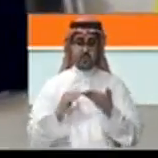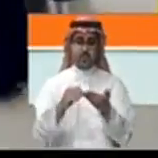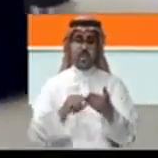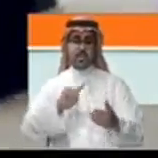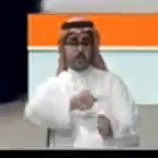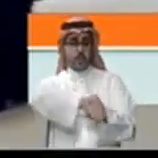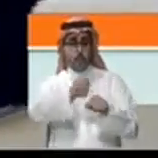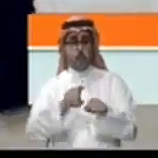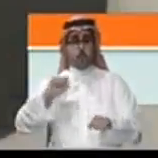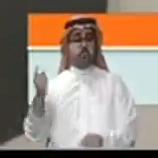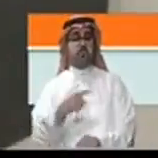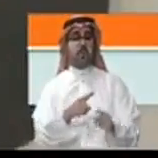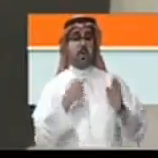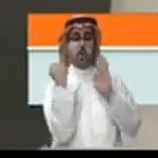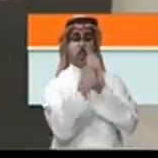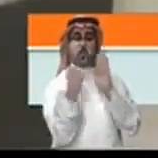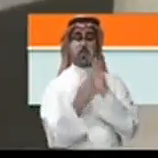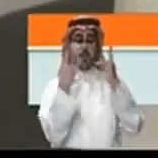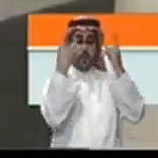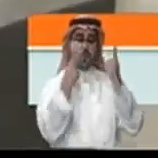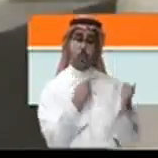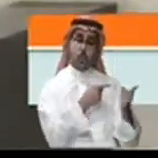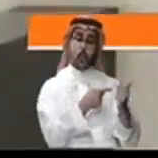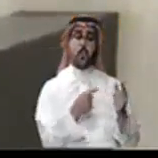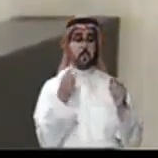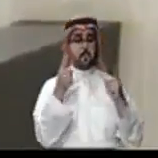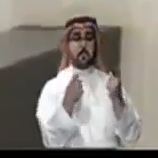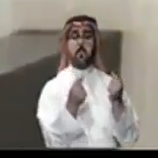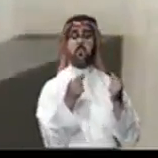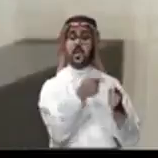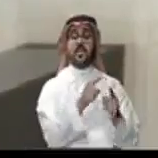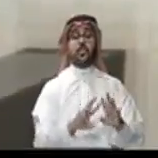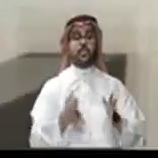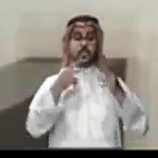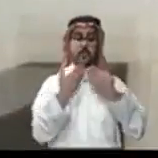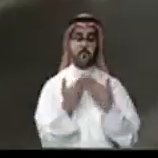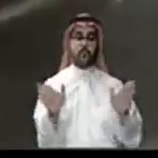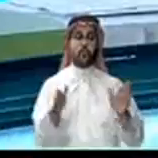وسريعة وفق أعلى مستويات الكفاءة والمواصفات العالمية.